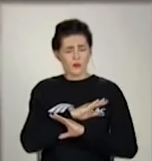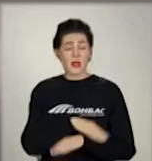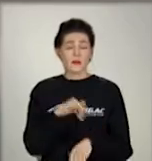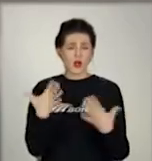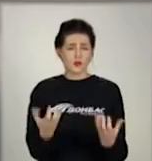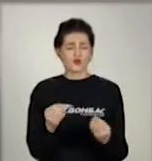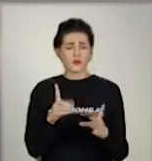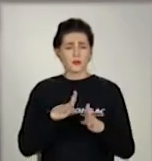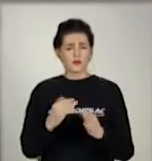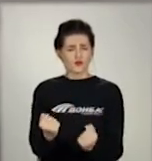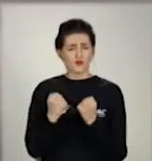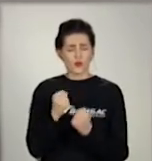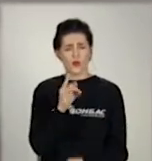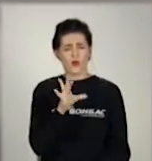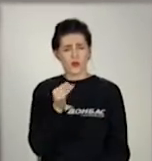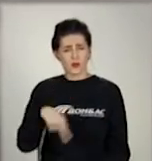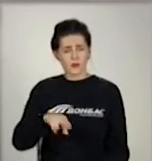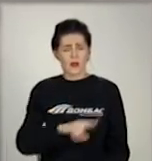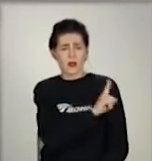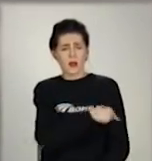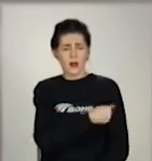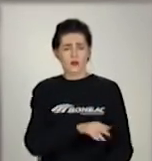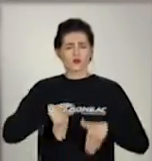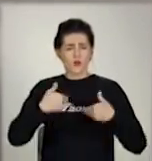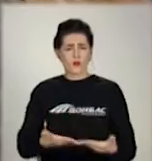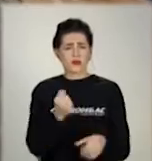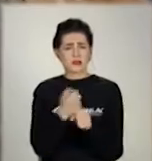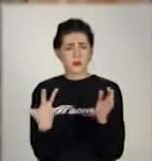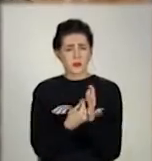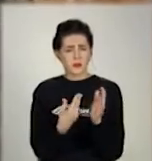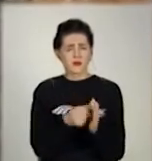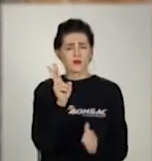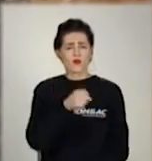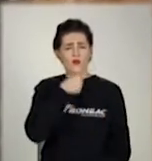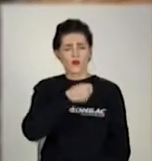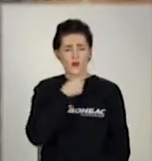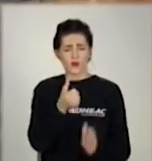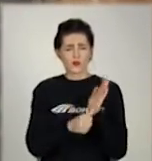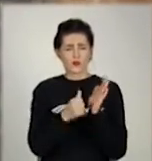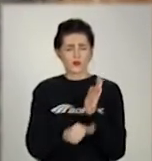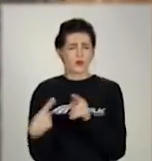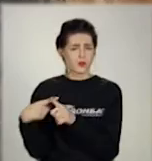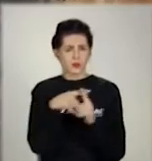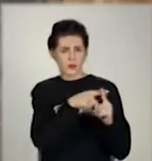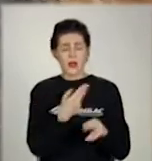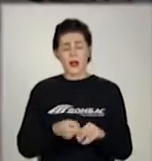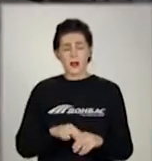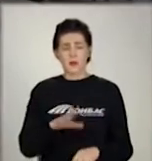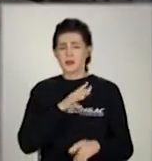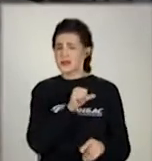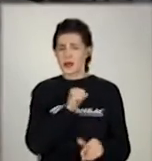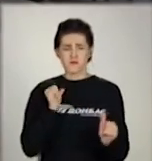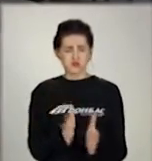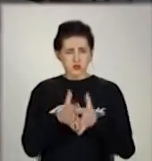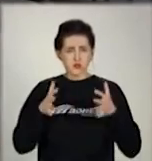Аби захиститися від ковіду, лікарі радять робити щеплення, особливо людям віком 60+, які найбільше у